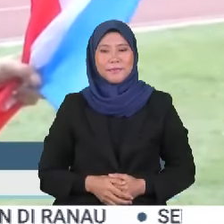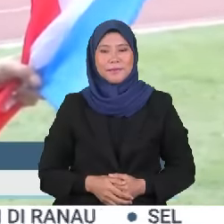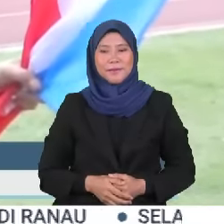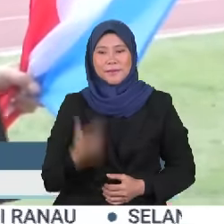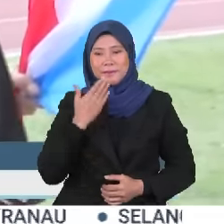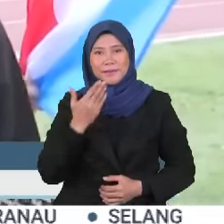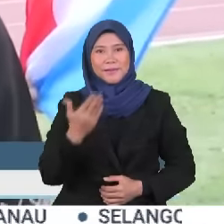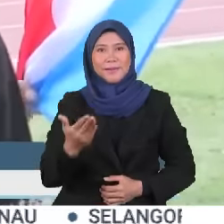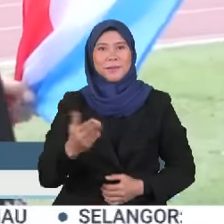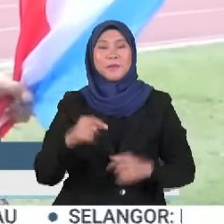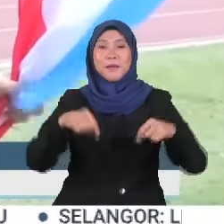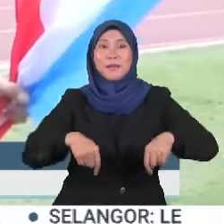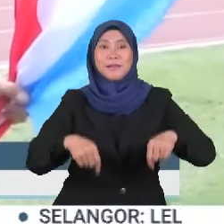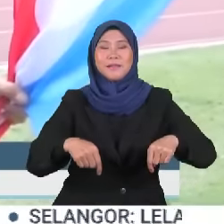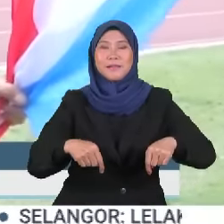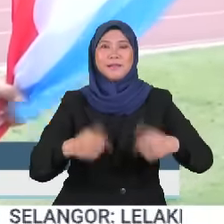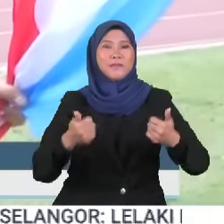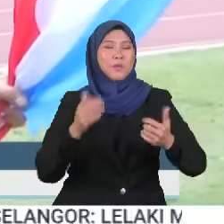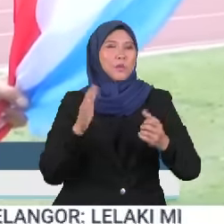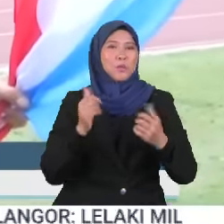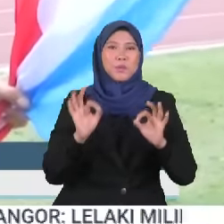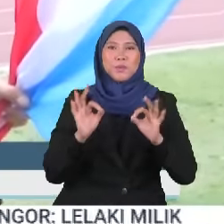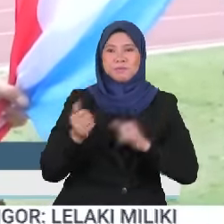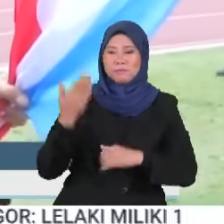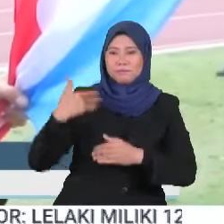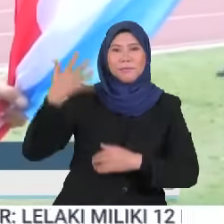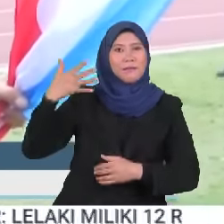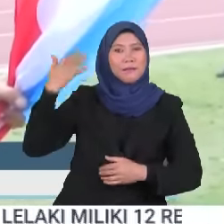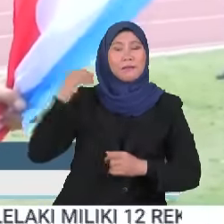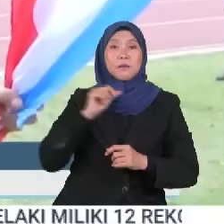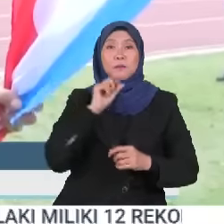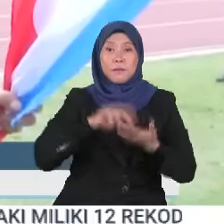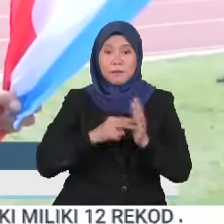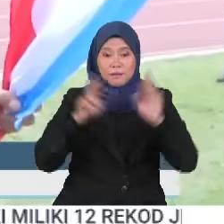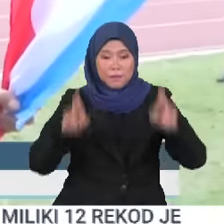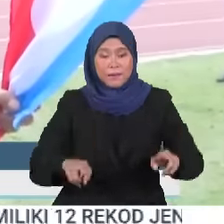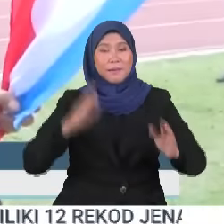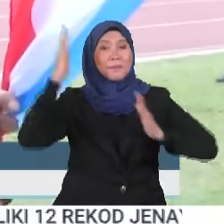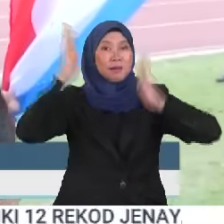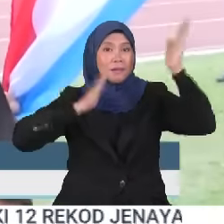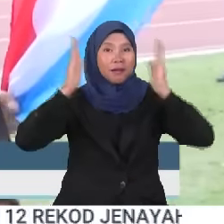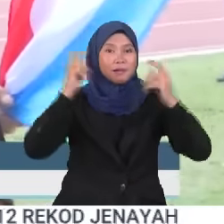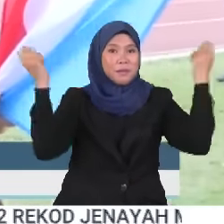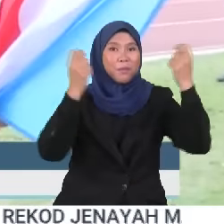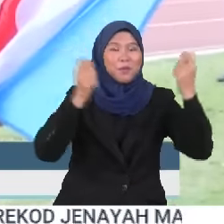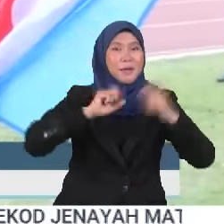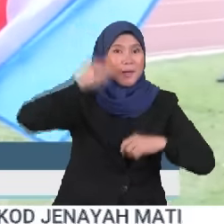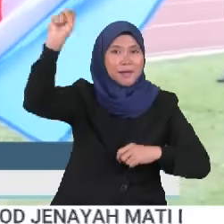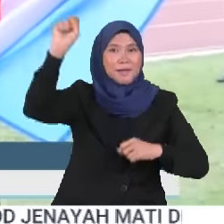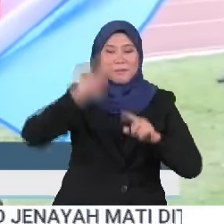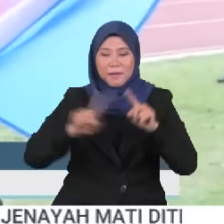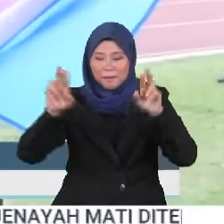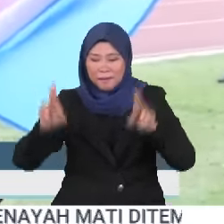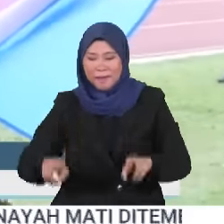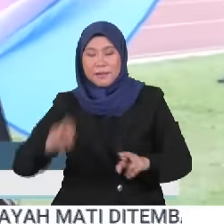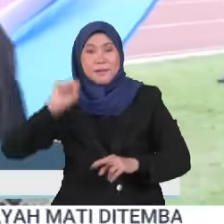Baik terima kasih hari ini merupakan hari yang cukup bersejarah di mana bukan sejarah Indonesia yang menyambut bulan kebangsaan tetapi hari ini rakyat